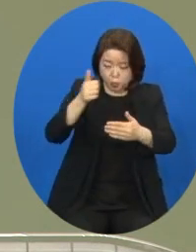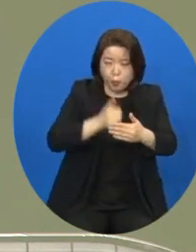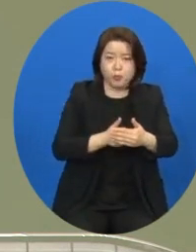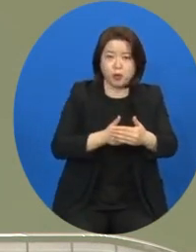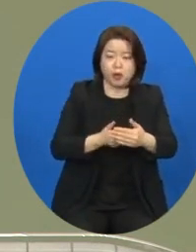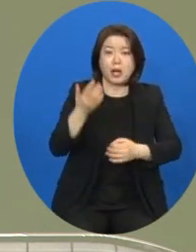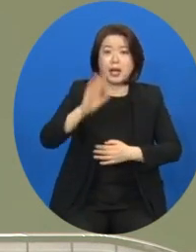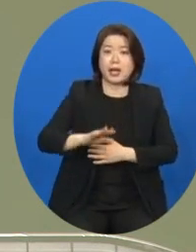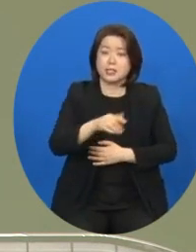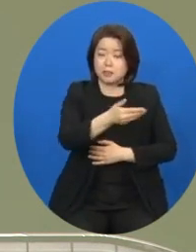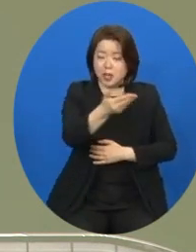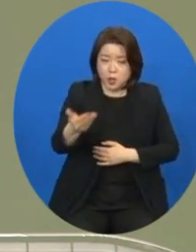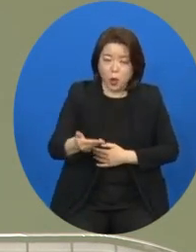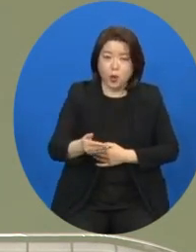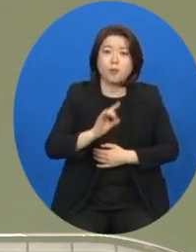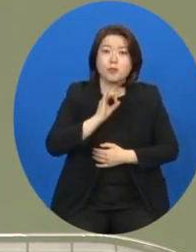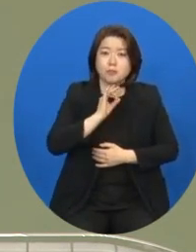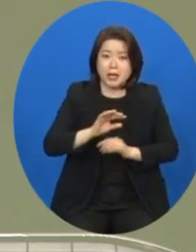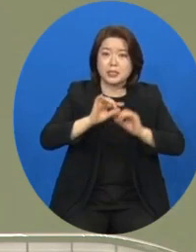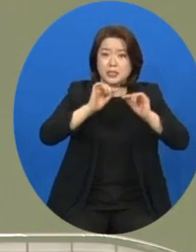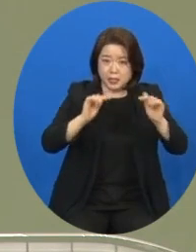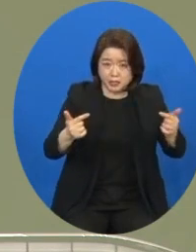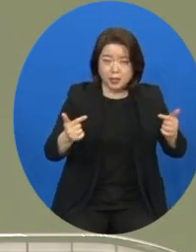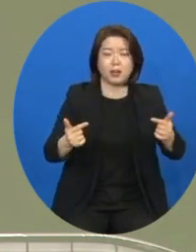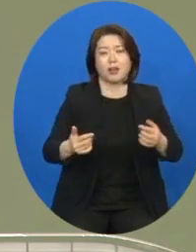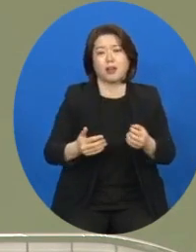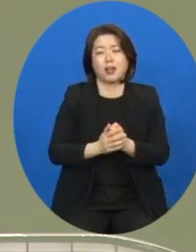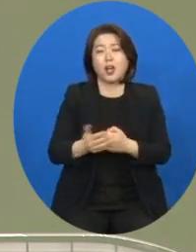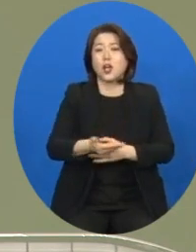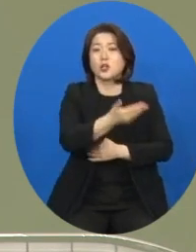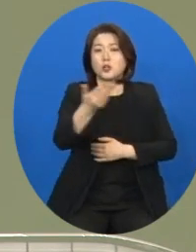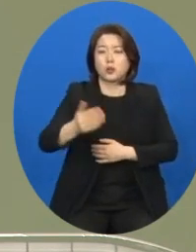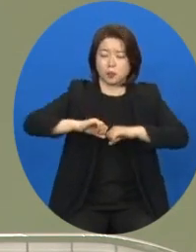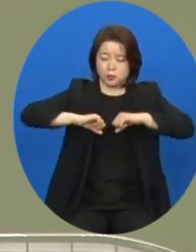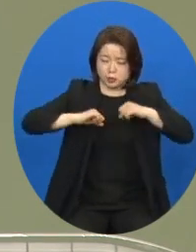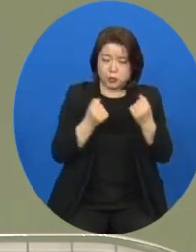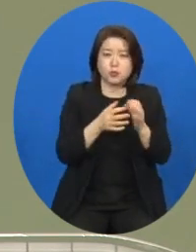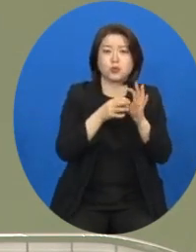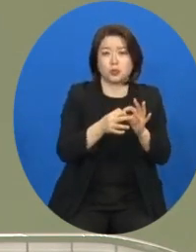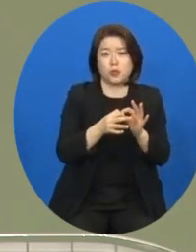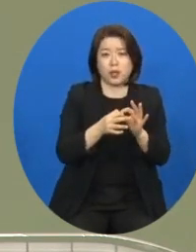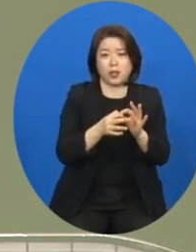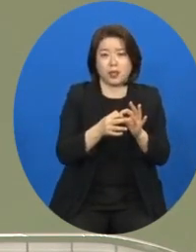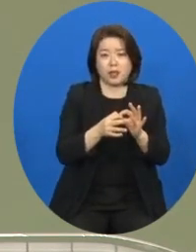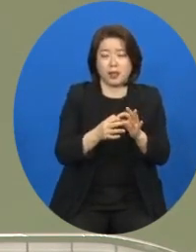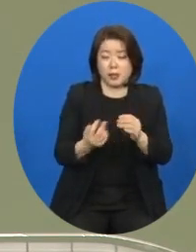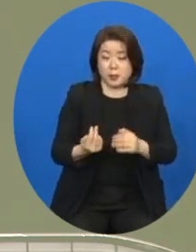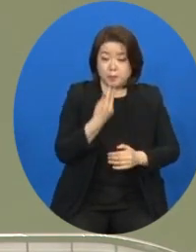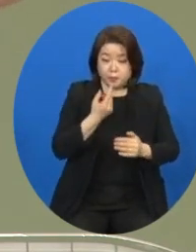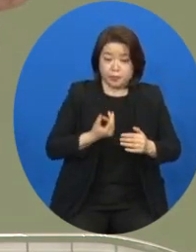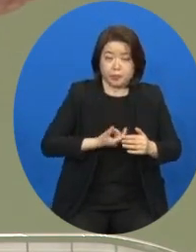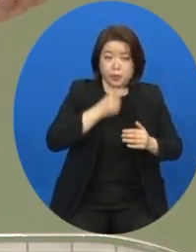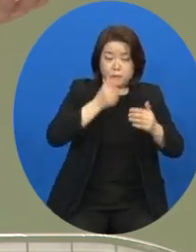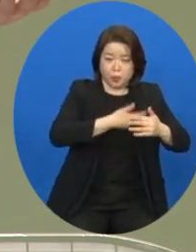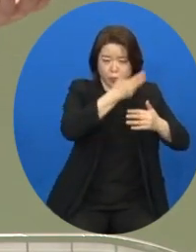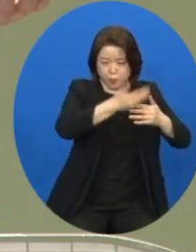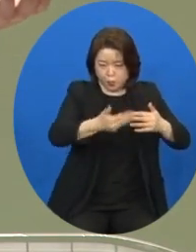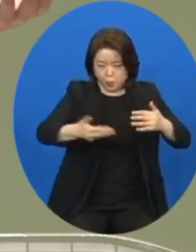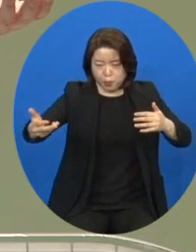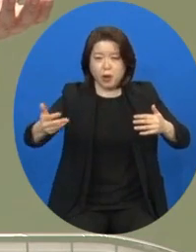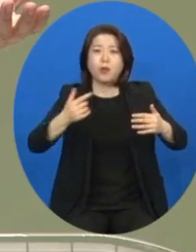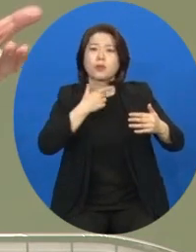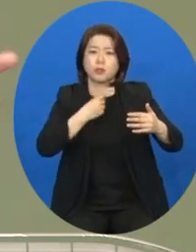여러분의 영혼만 구원하려고 하신 게 아니고 여러분의 순종을 통하여 생수의 강이 되어 흐르고 싶어